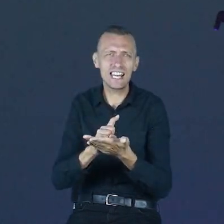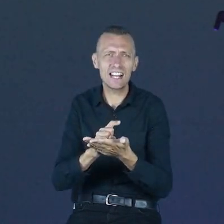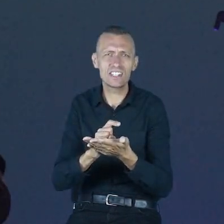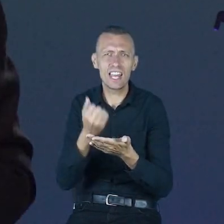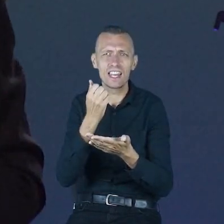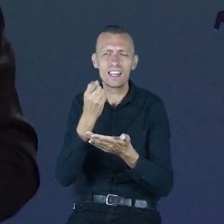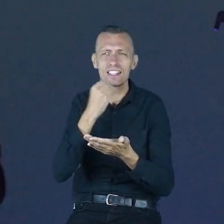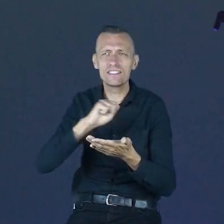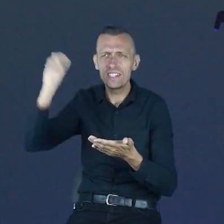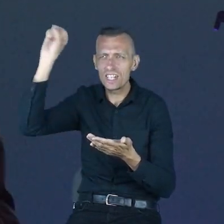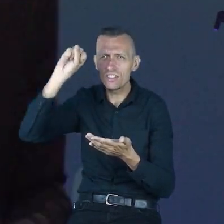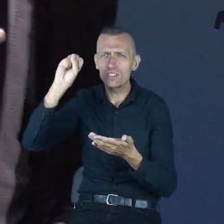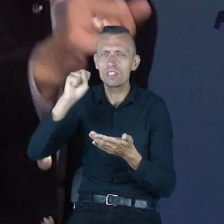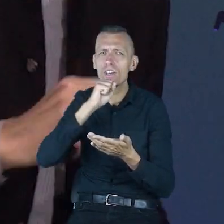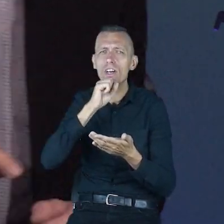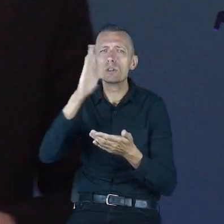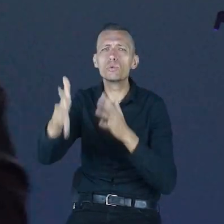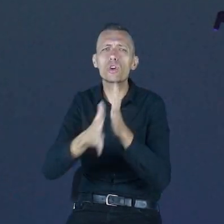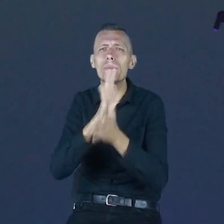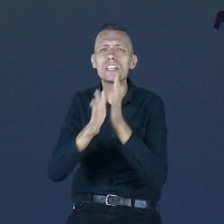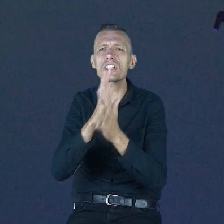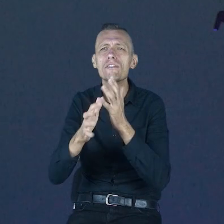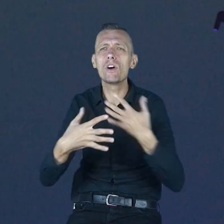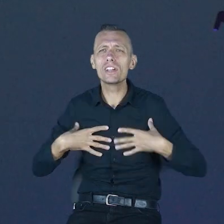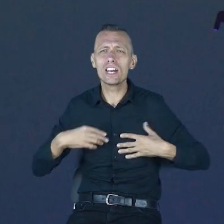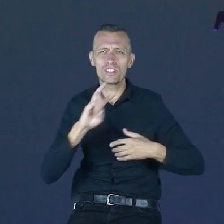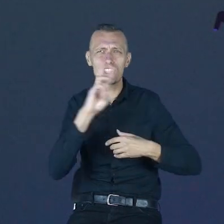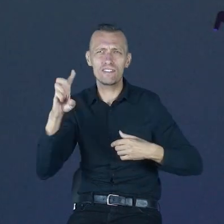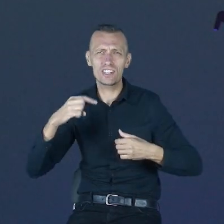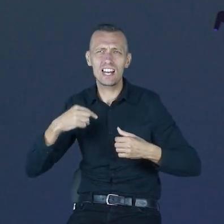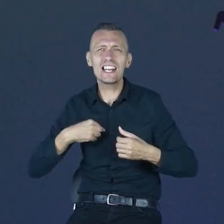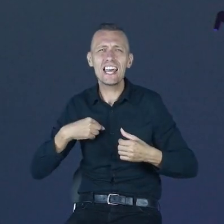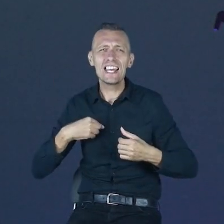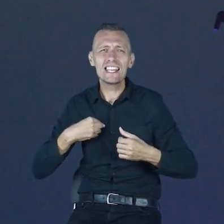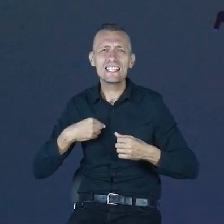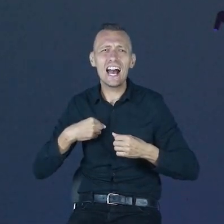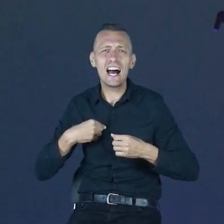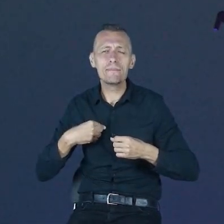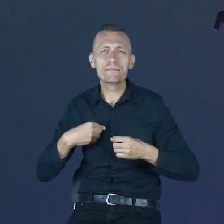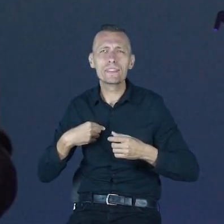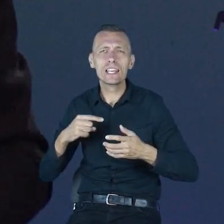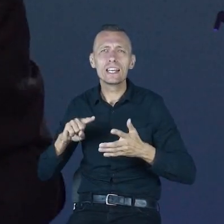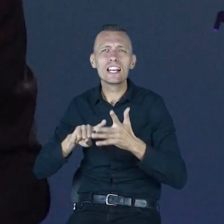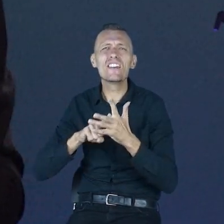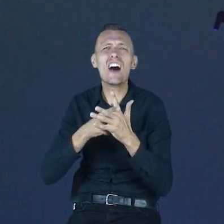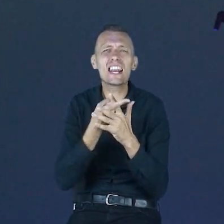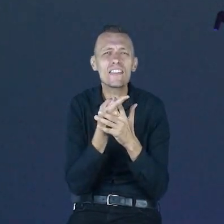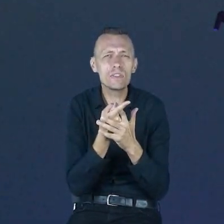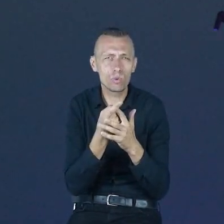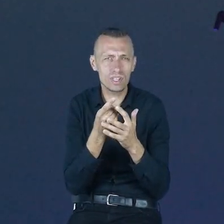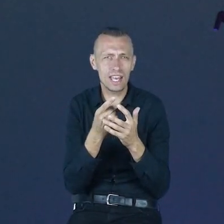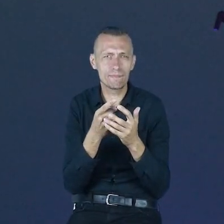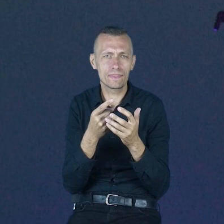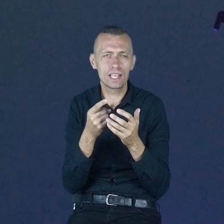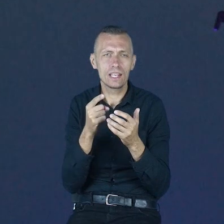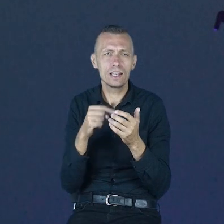będziecie u mnie. Ale ja jestem gwarantem zwycięstwa, które wam przygotowałem. I drodzy, dzisiaj żyjemy w świecie, gdzie